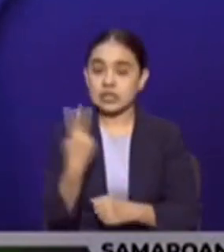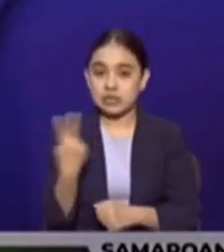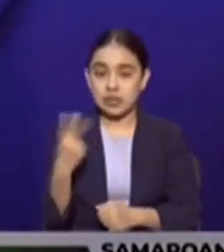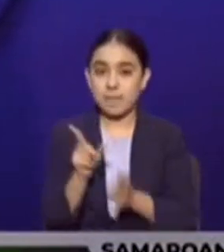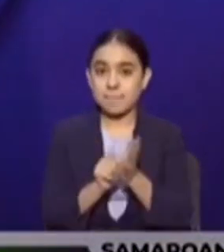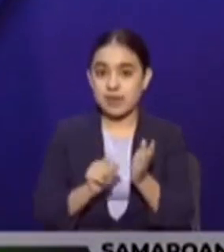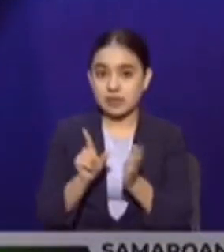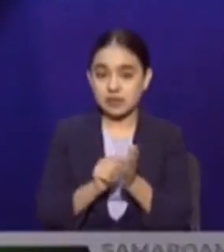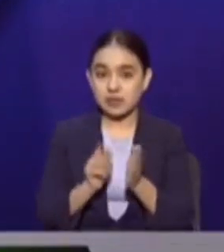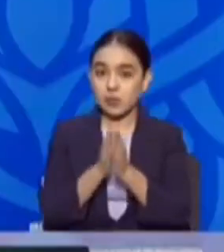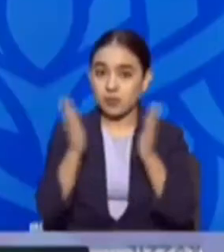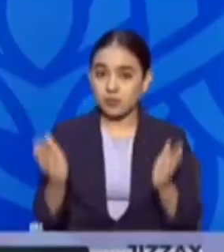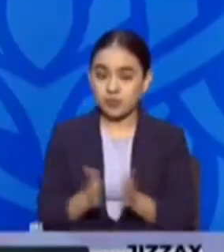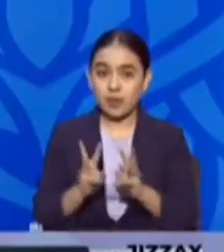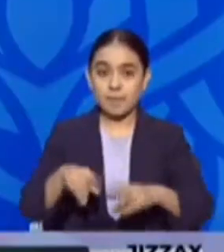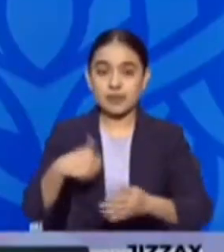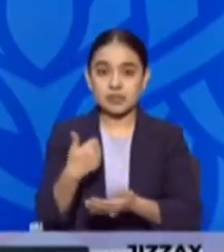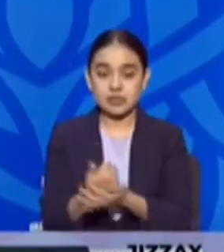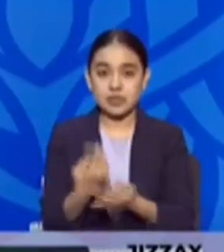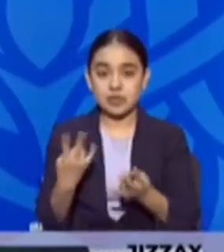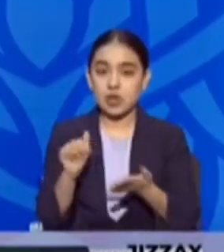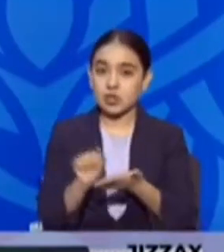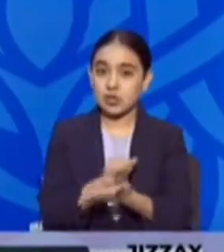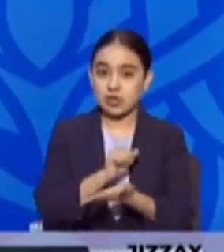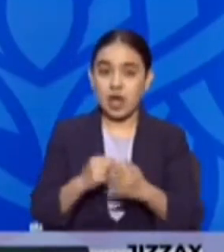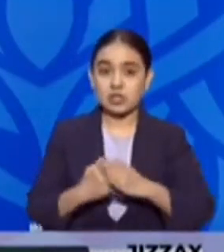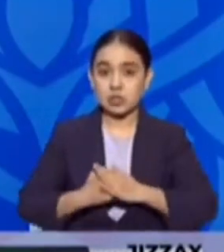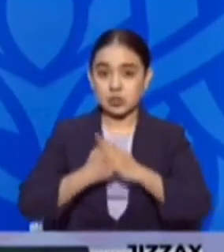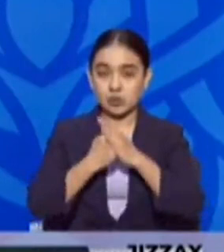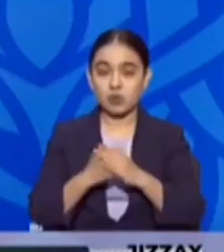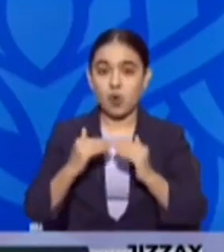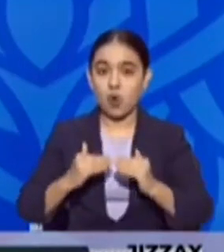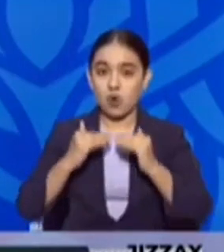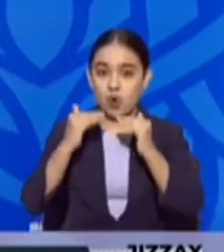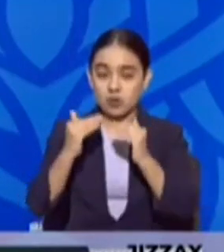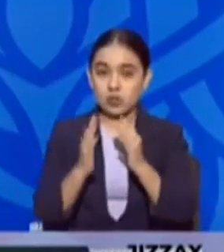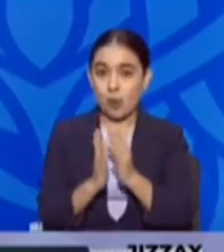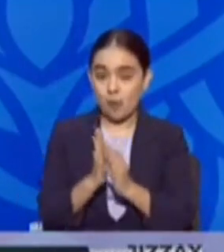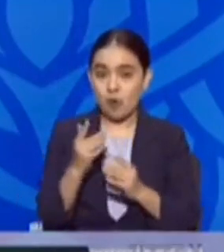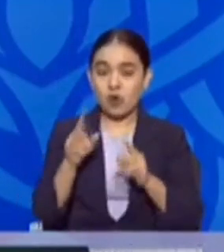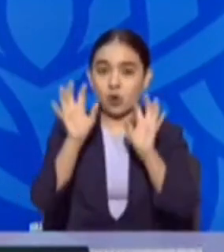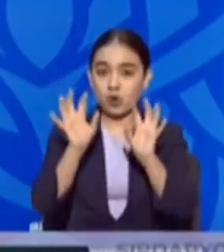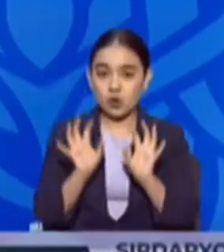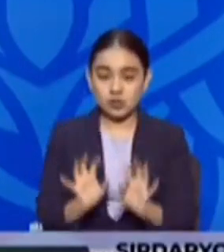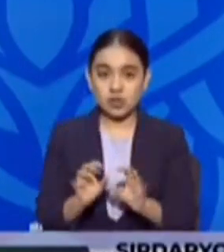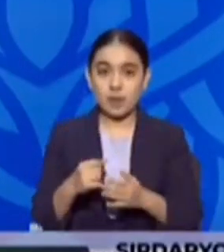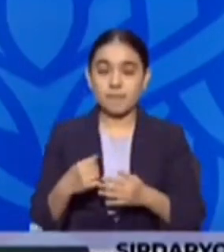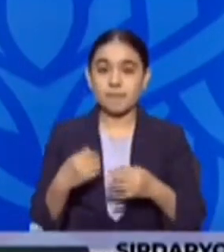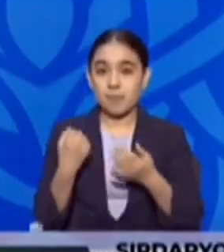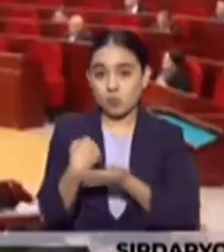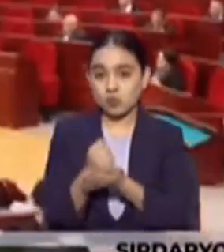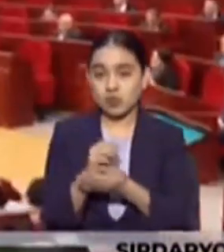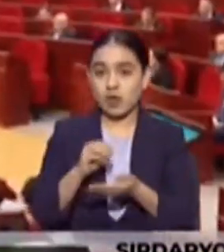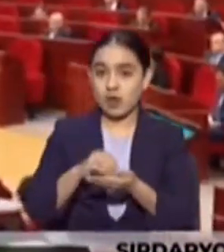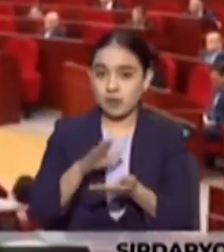Ikkinchidan, pensiyalarning miqdori prezidentimizning tegishli hujjatlariga asosan oshirib borilishini qonunda mustahkamlab